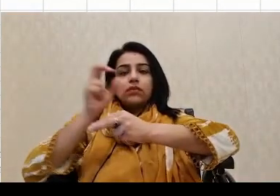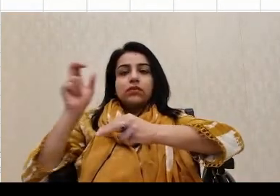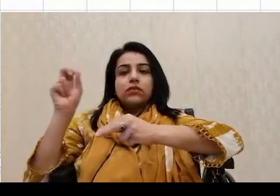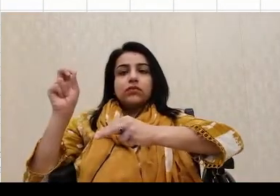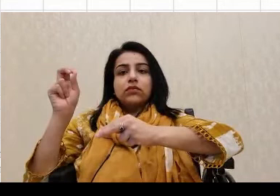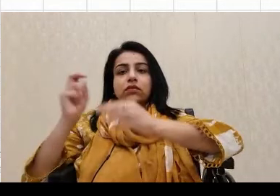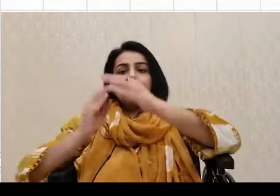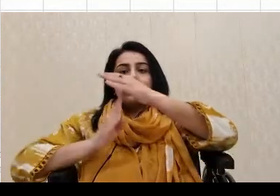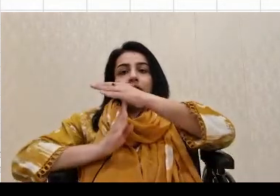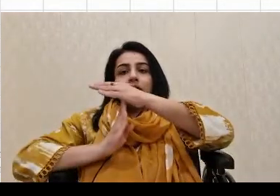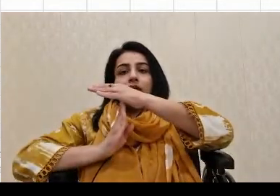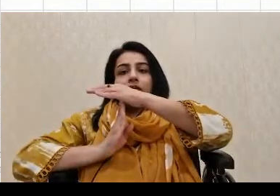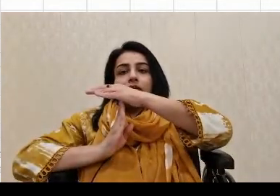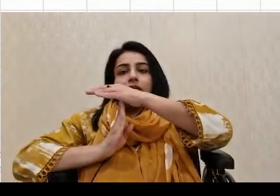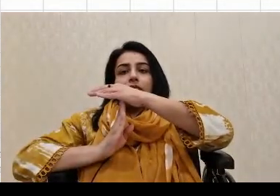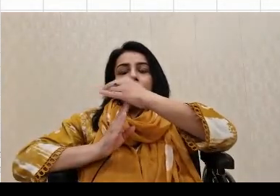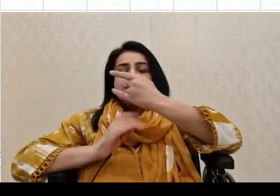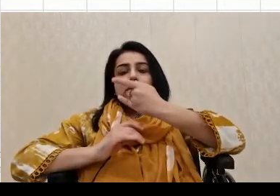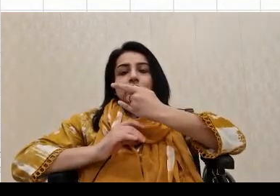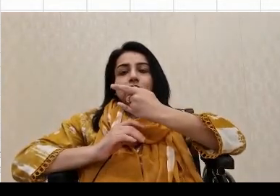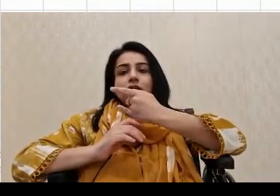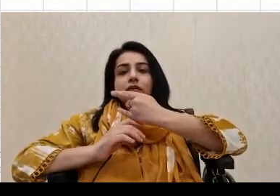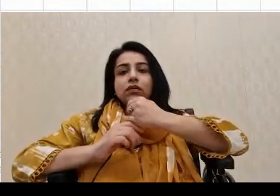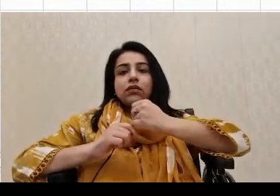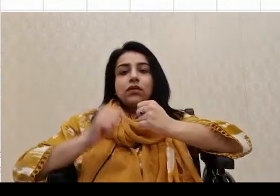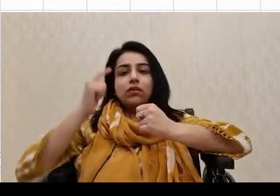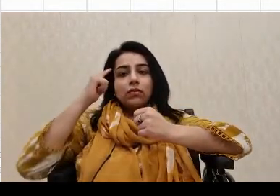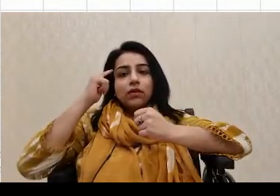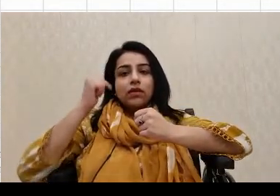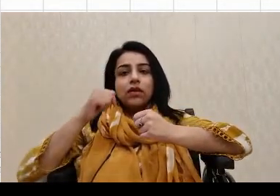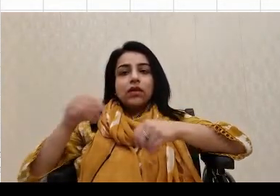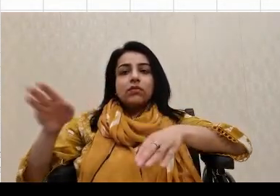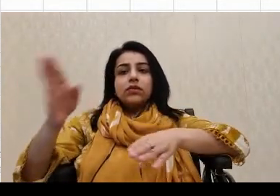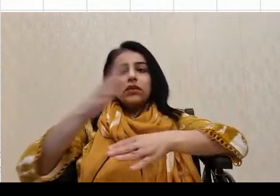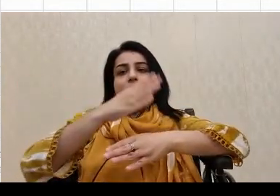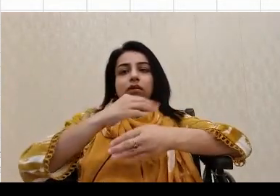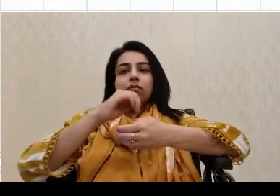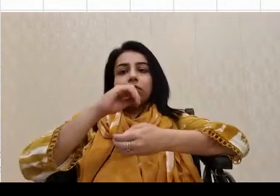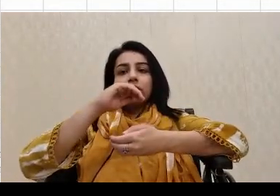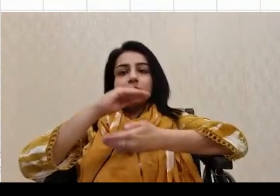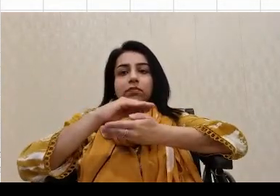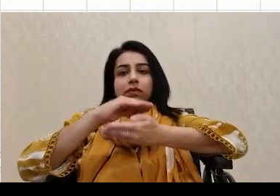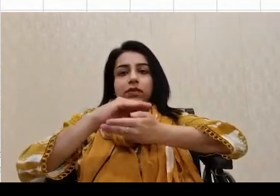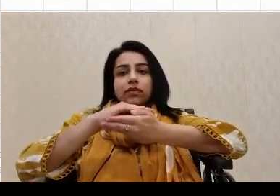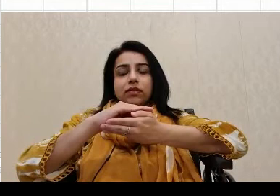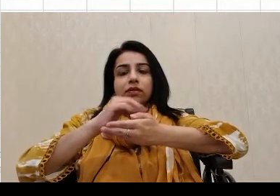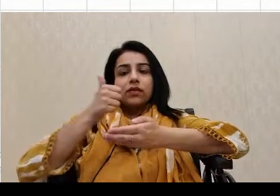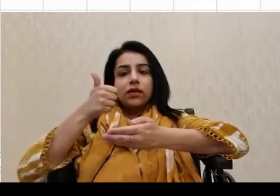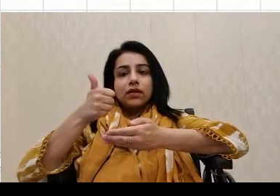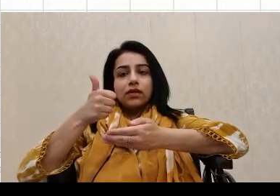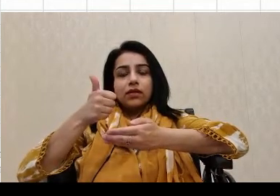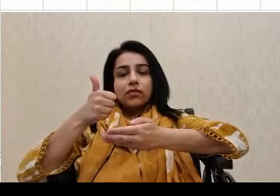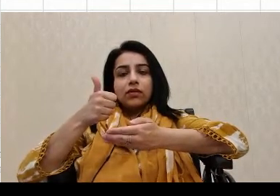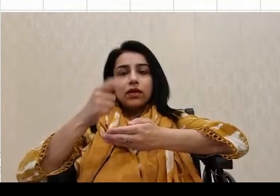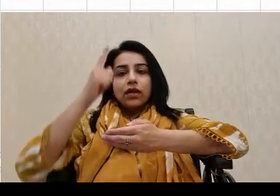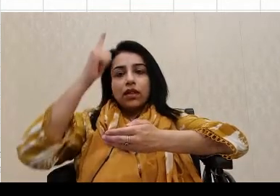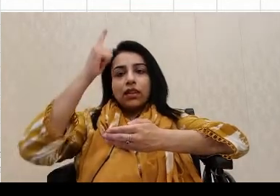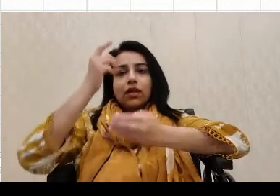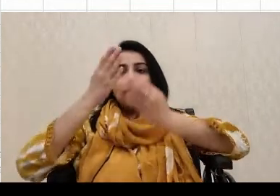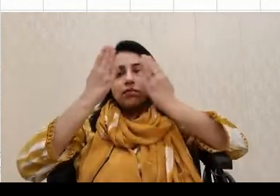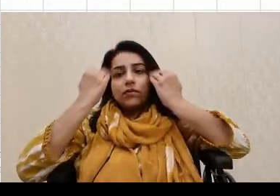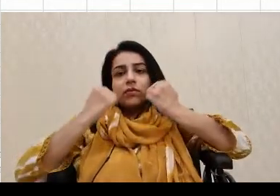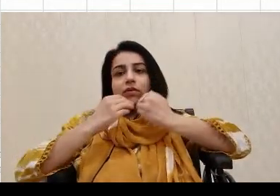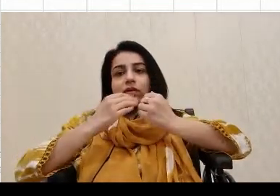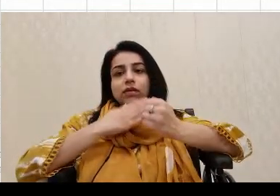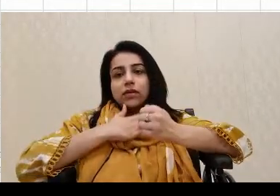बहुत ही अज़ीज़ और प्यारे बच्चों, उम्मीद है कि अल्हम्दुलिल्लाह आप खैरियत से होंगे और यही दुआ की जाती